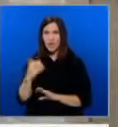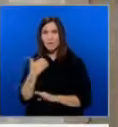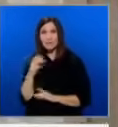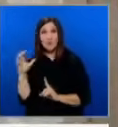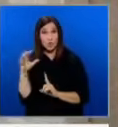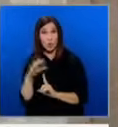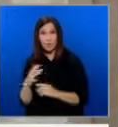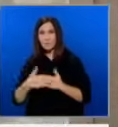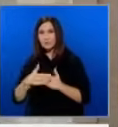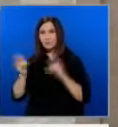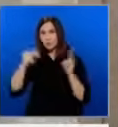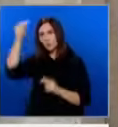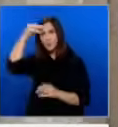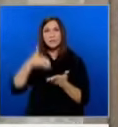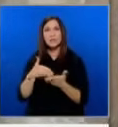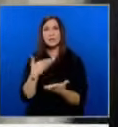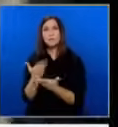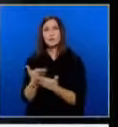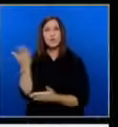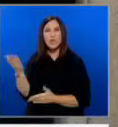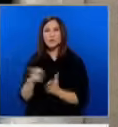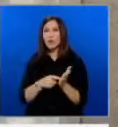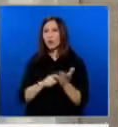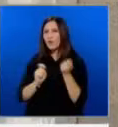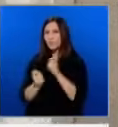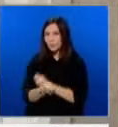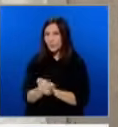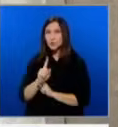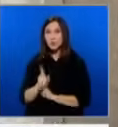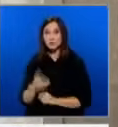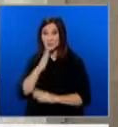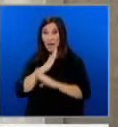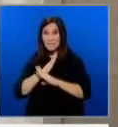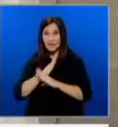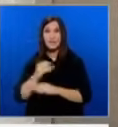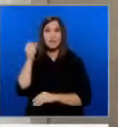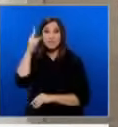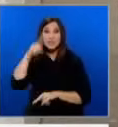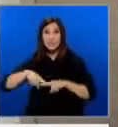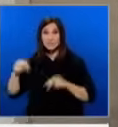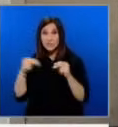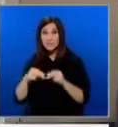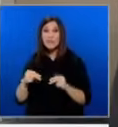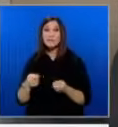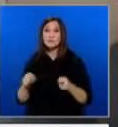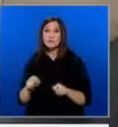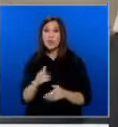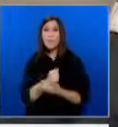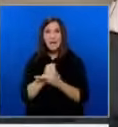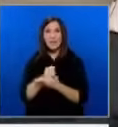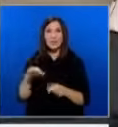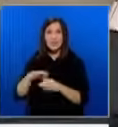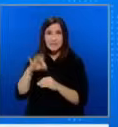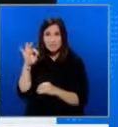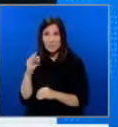Пеевски атакува и ППДБ заради предложената от тях законова промяна, с която се забранява на Висшия съдебен съвет с изтекал мандат да избира